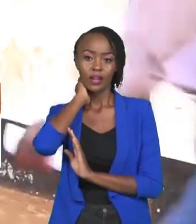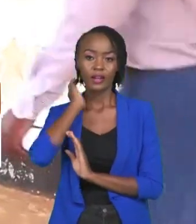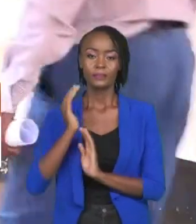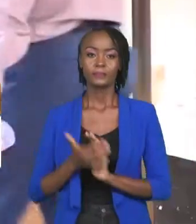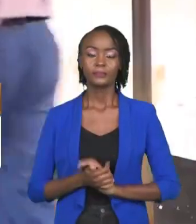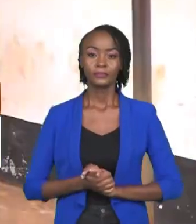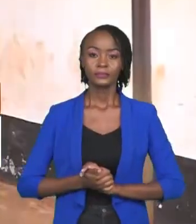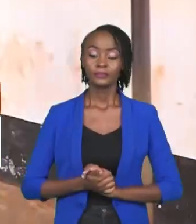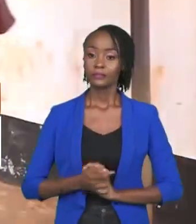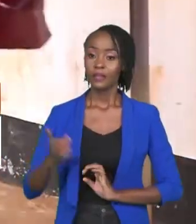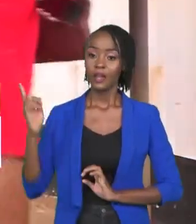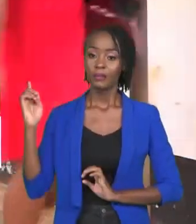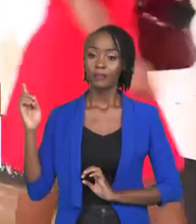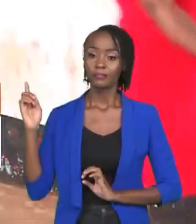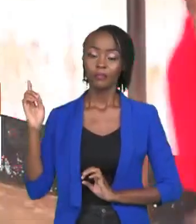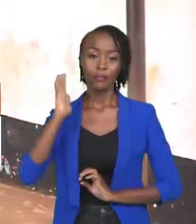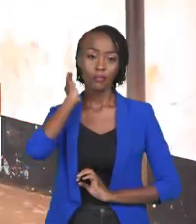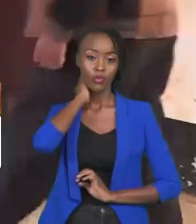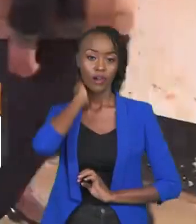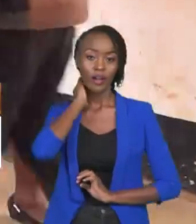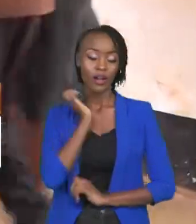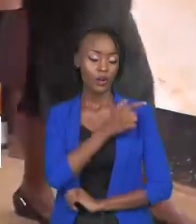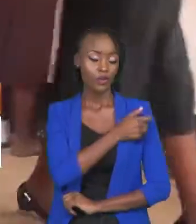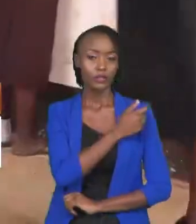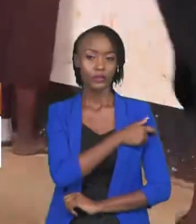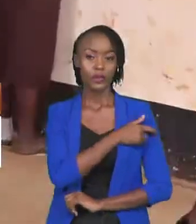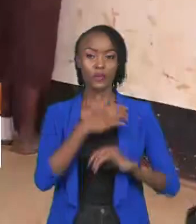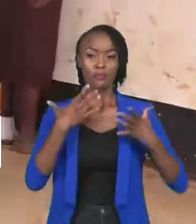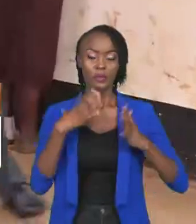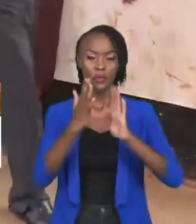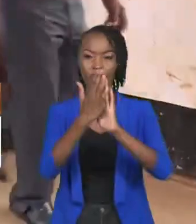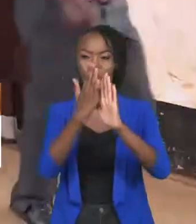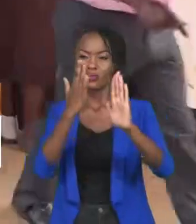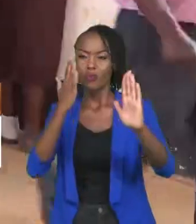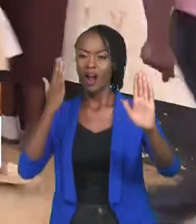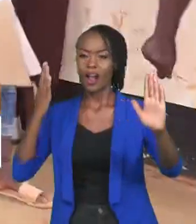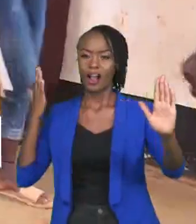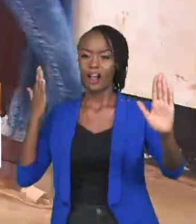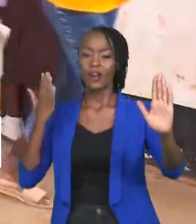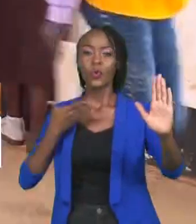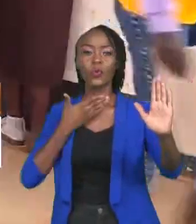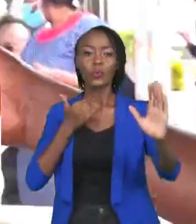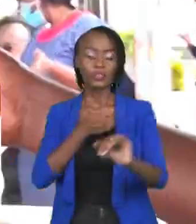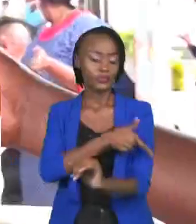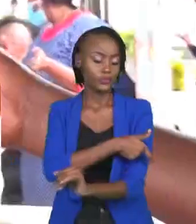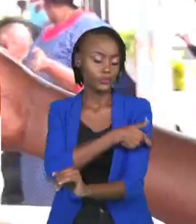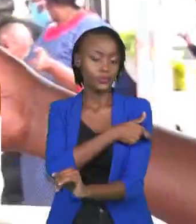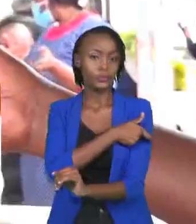Katika hospitali hii ya rufaa ya kaunti ya Murang'a, Wakenya wamepanga foleni ndefu wakingoja kupokea chanjo ya